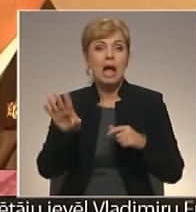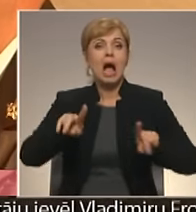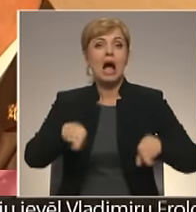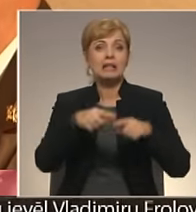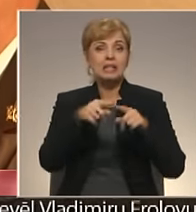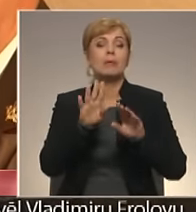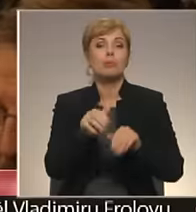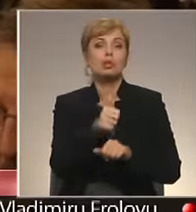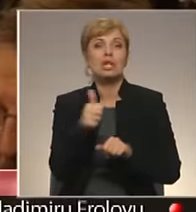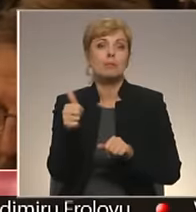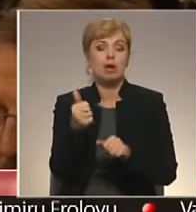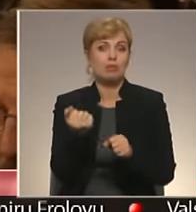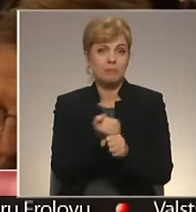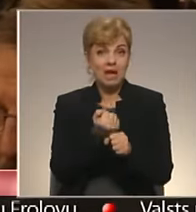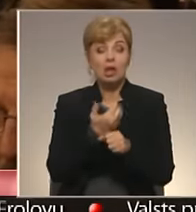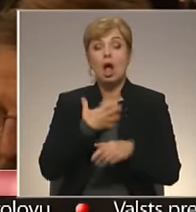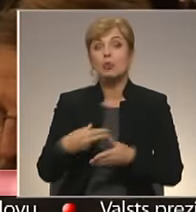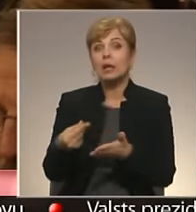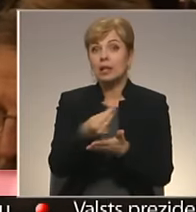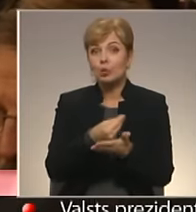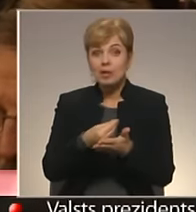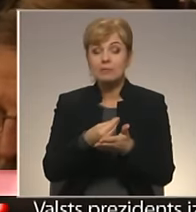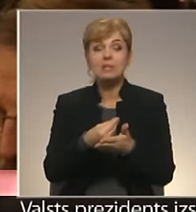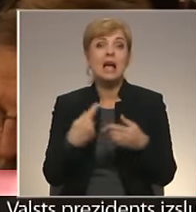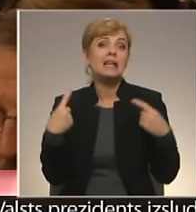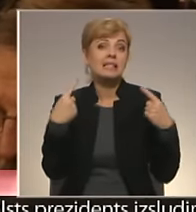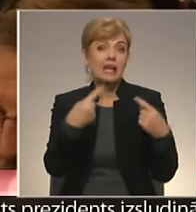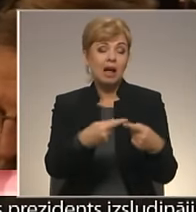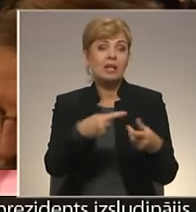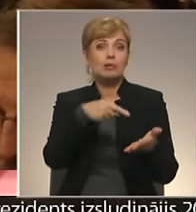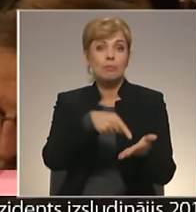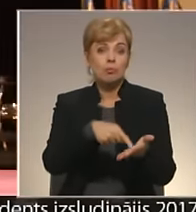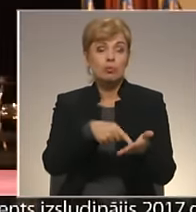tikšot īpaši piestrādāts, jo tas ir ļoti nozīmīgs strateģisks punkts Latvijas